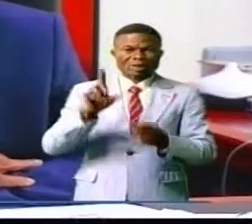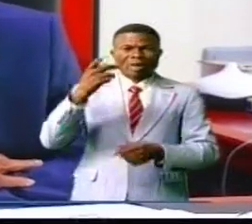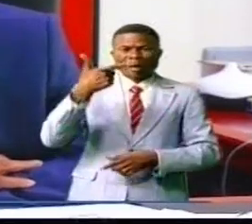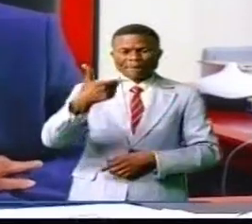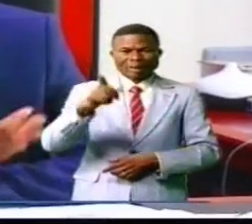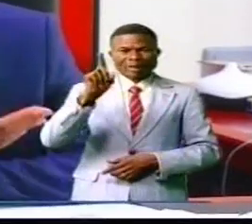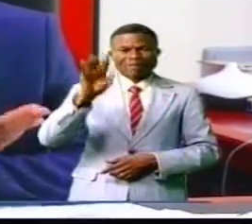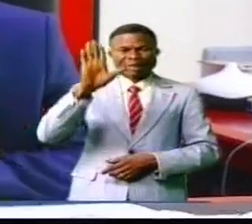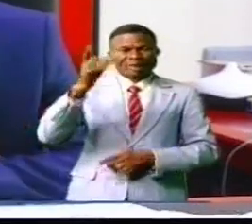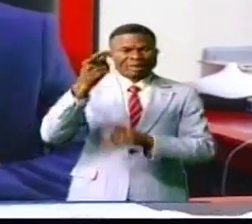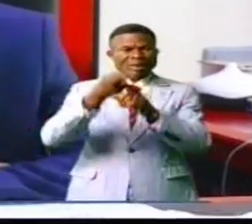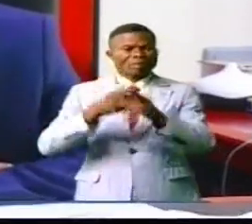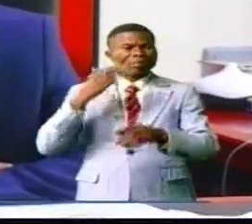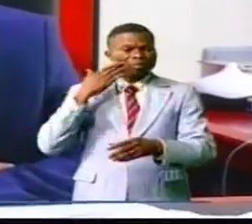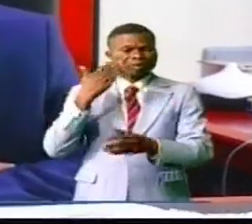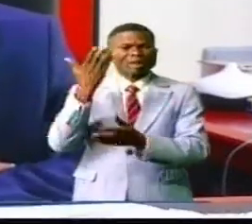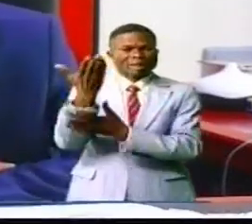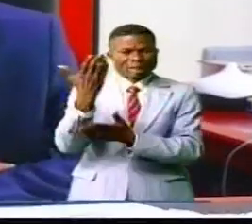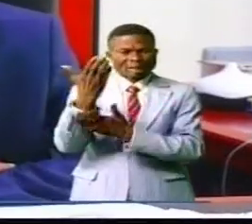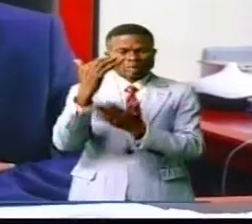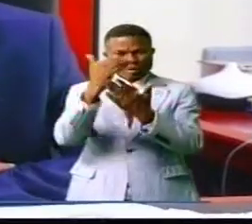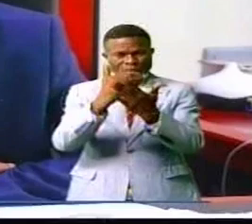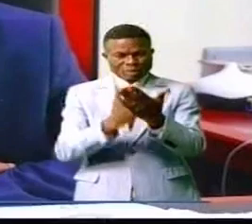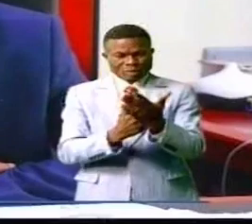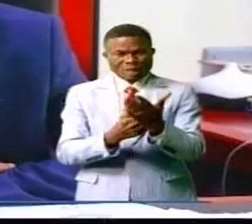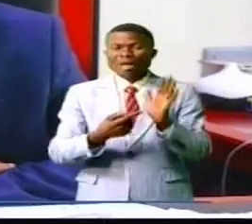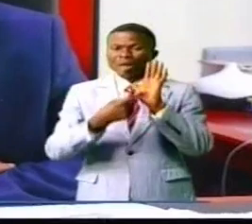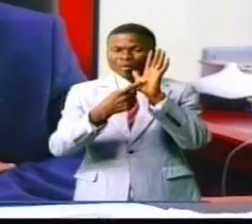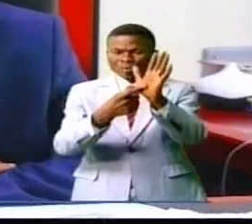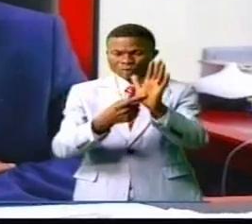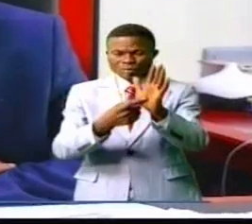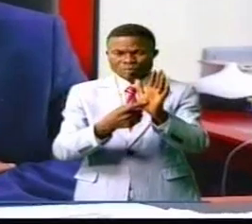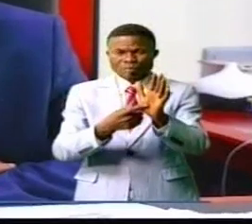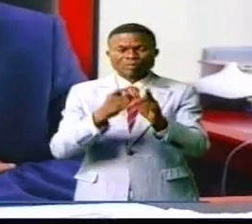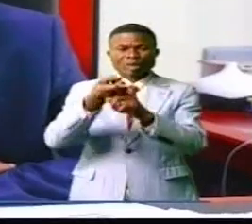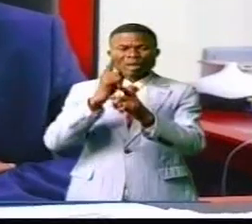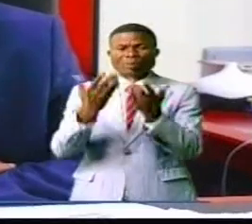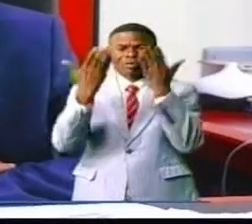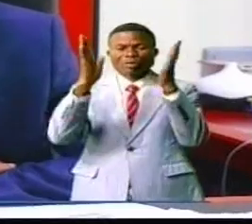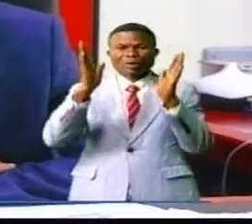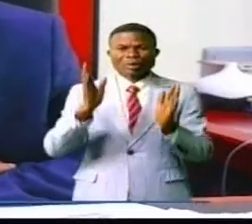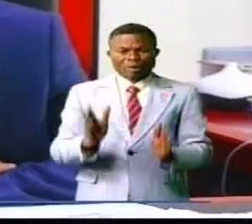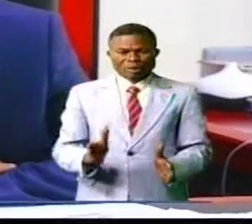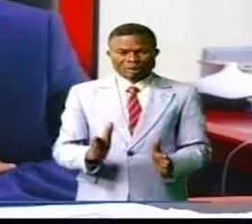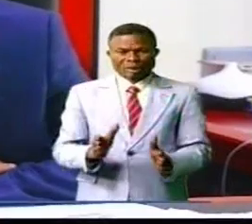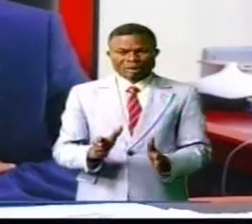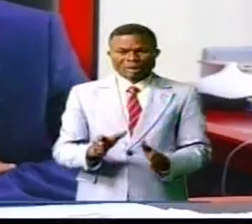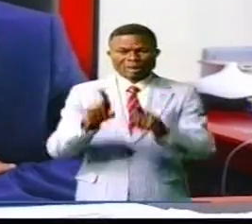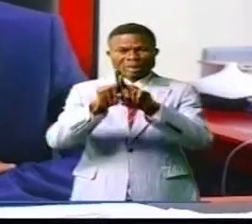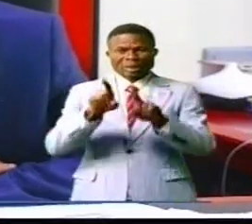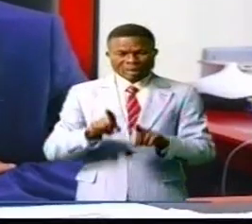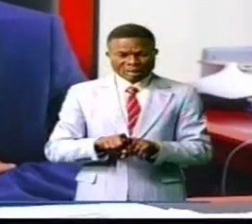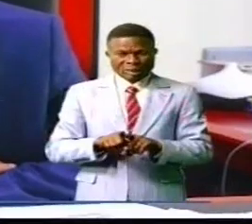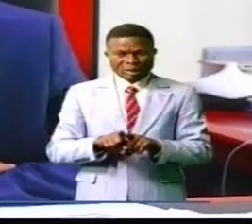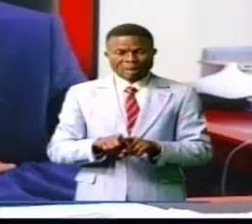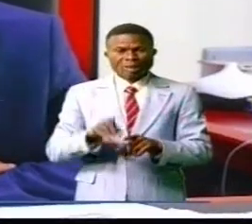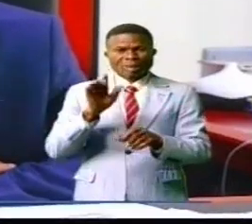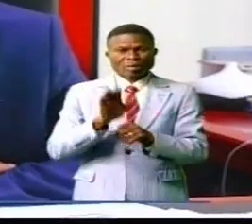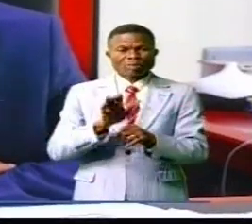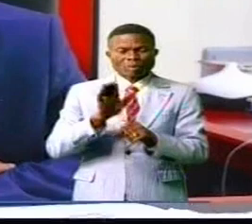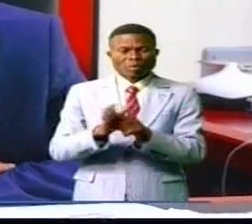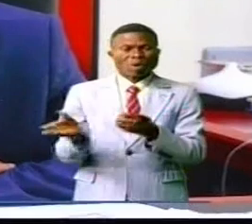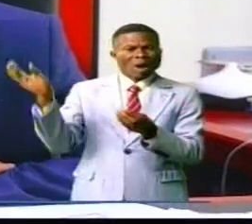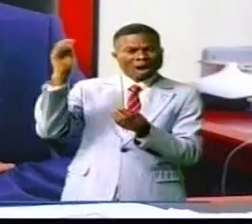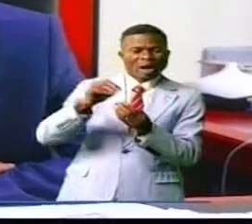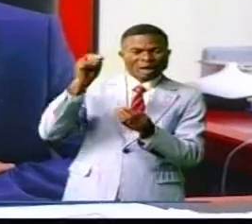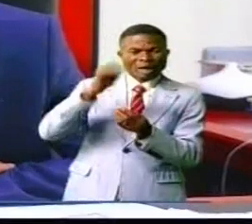Les revendications, celles au moins affichées, c'était de la part des étudiants qui voyaient une certaine augmentation